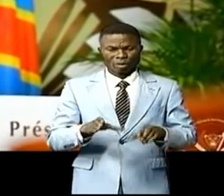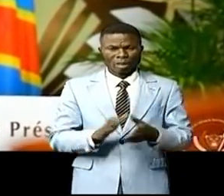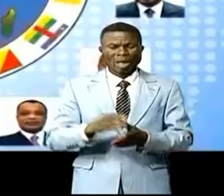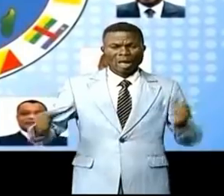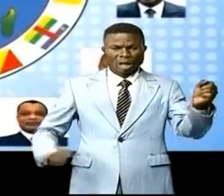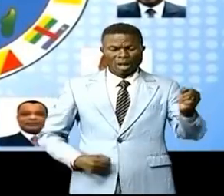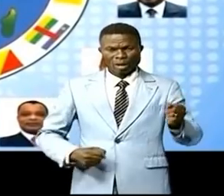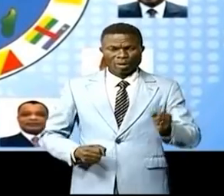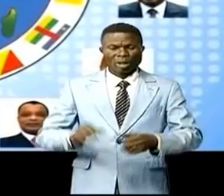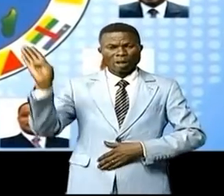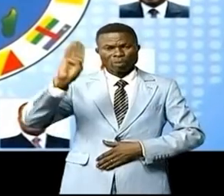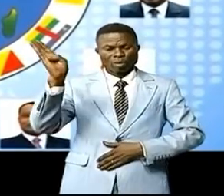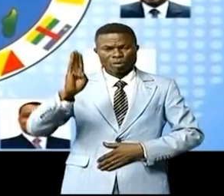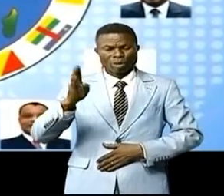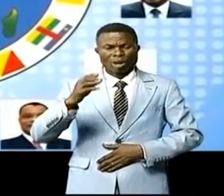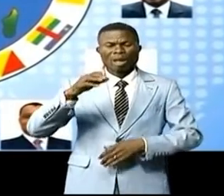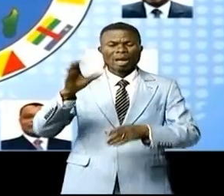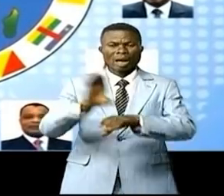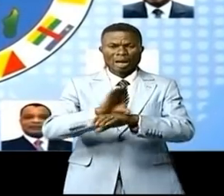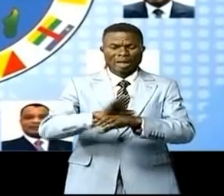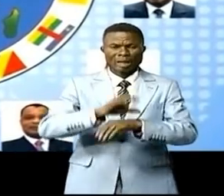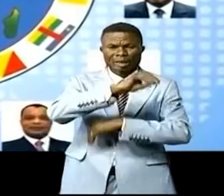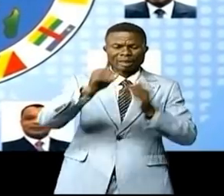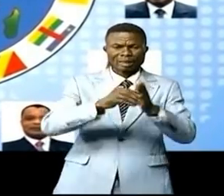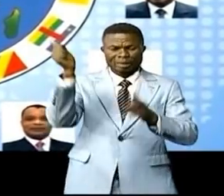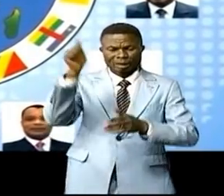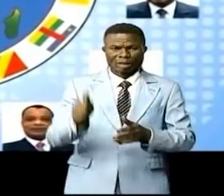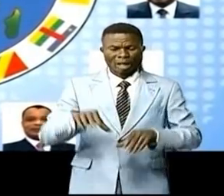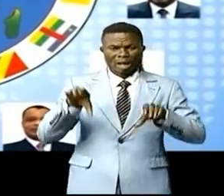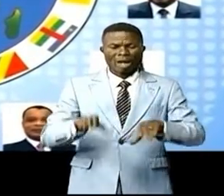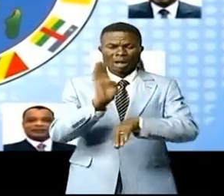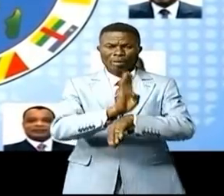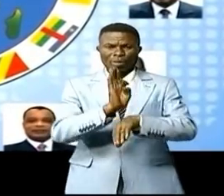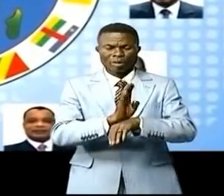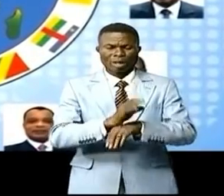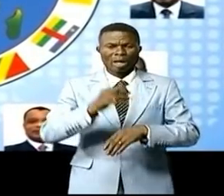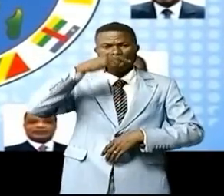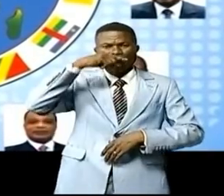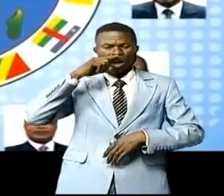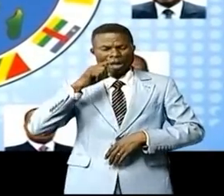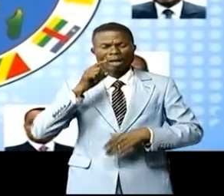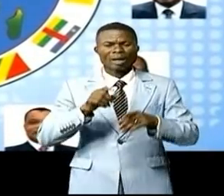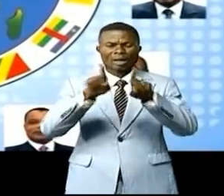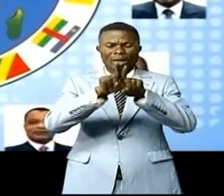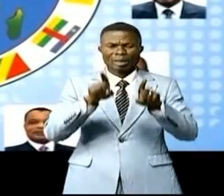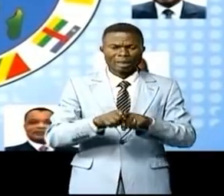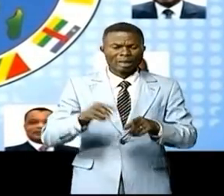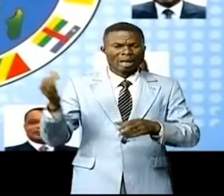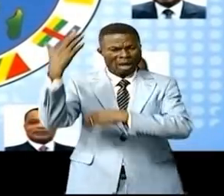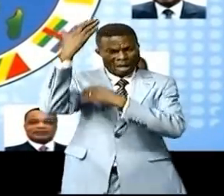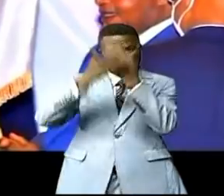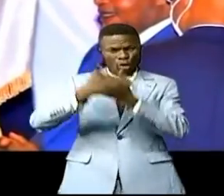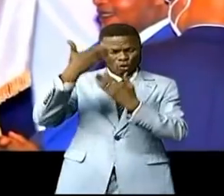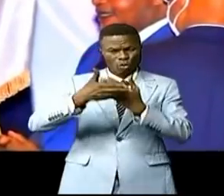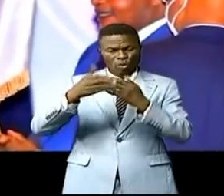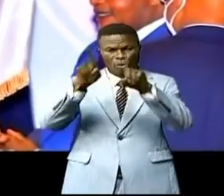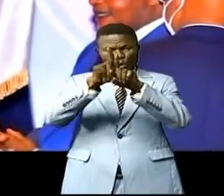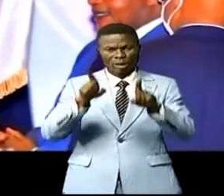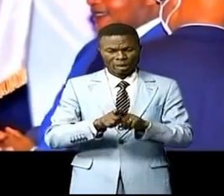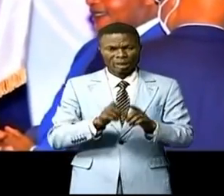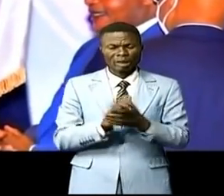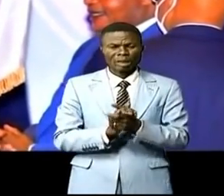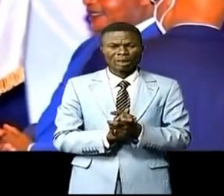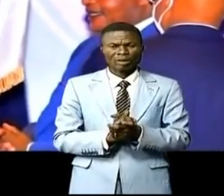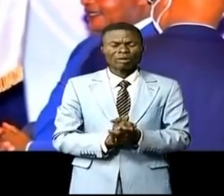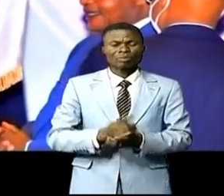l'Angola, le Burundi, le Cameroun, la Centrafrique, le Congo, le Gabon, la Guinée équatoriale, le Rwanda, Sao Tomé et Principe